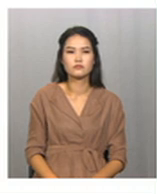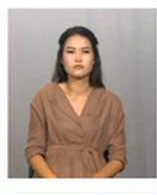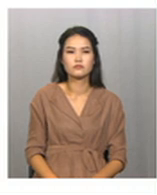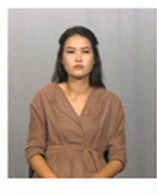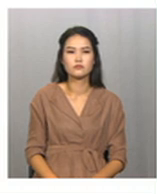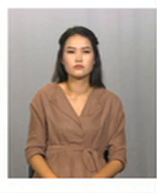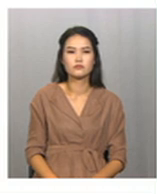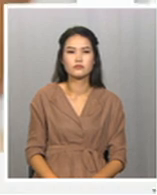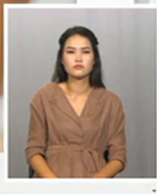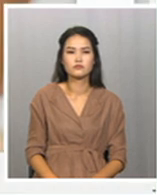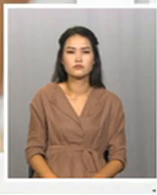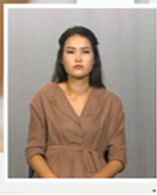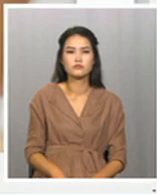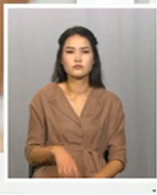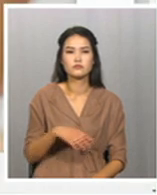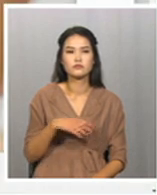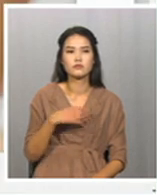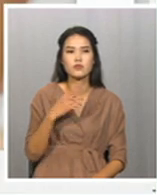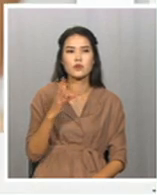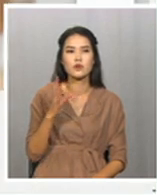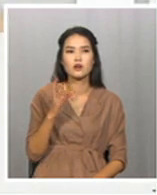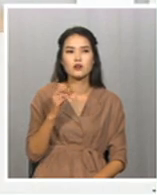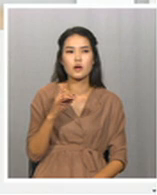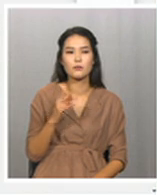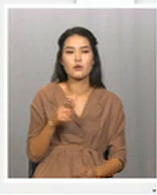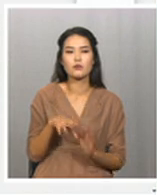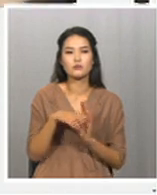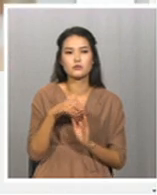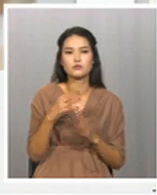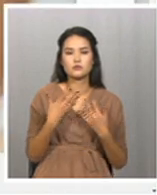жүктеледі. Мен шаблонды таңдадым.